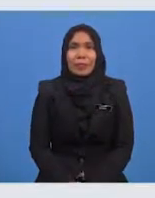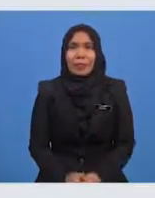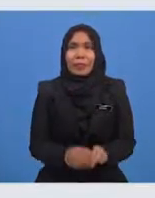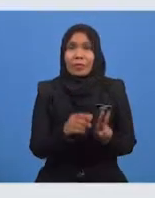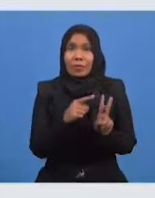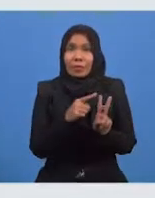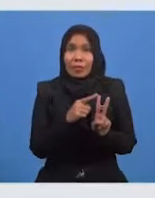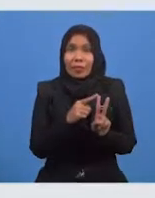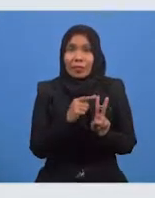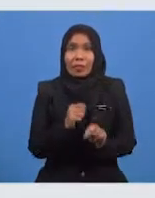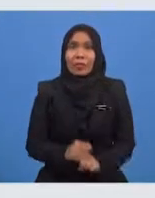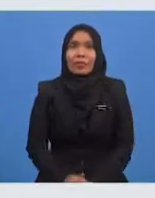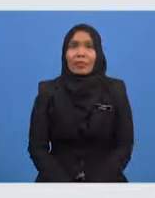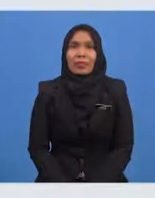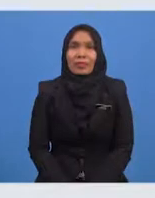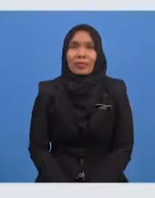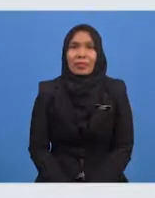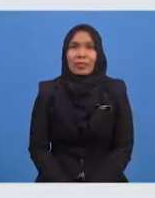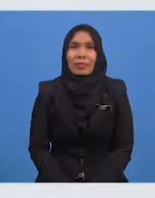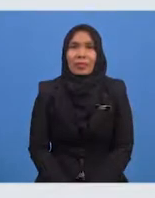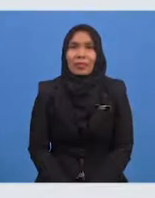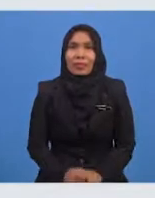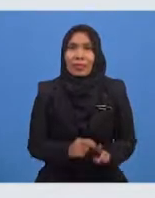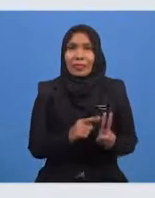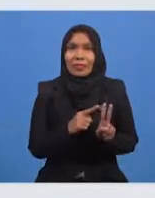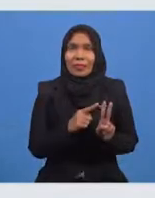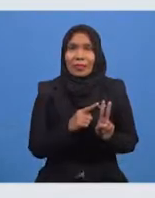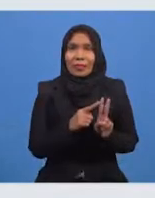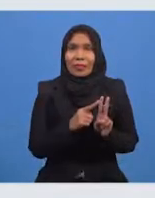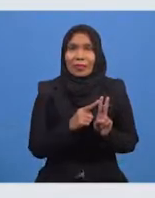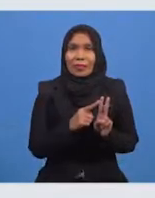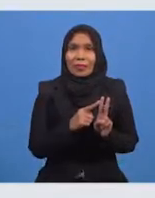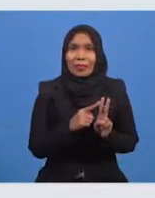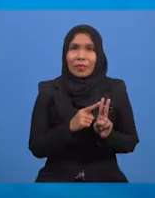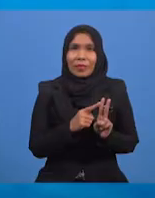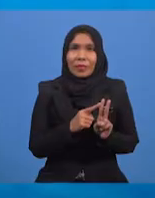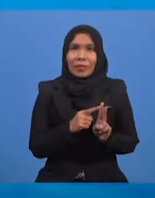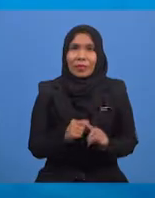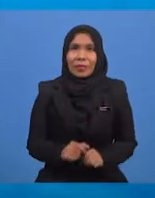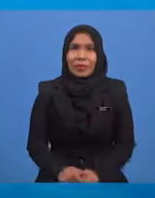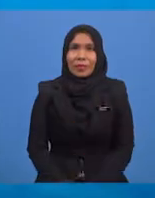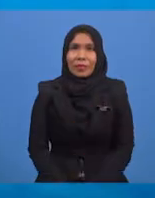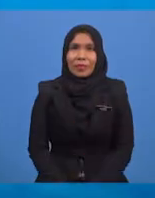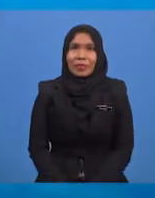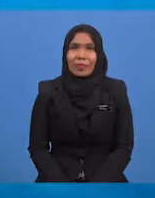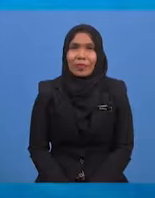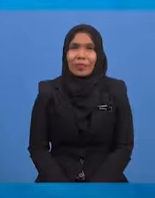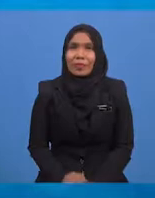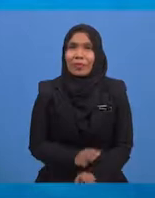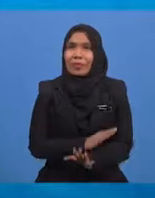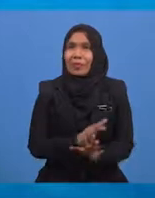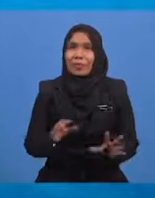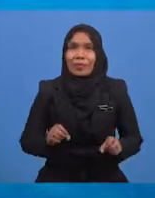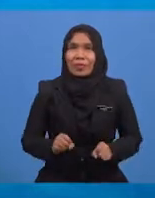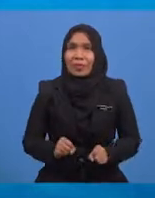Kesannya, syarikat gagal untuk mencapai matlamat yang telah ditetapkan. Kepimpinan laissez-faire tidak sesuai dalam